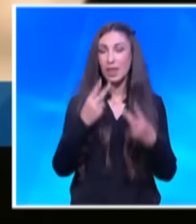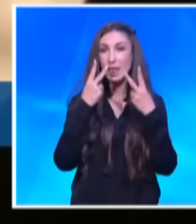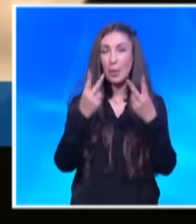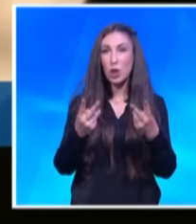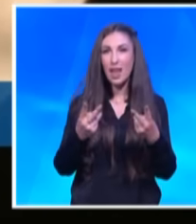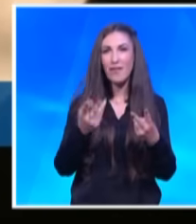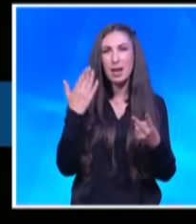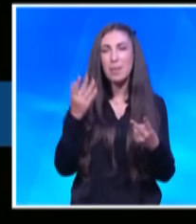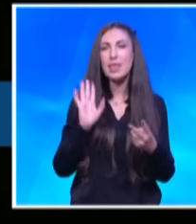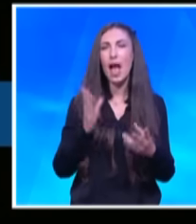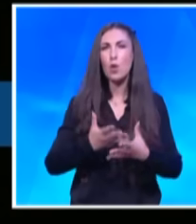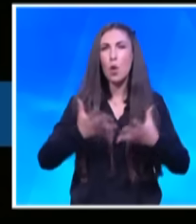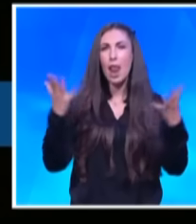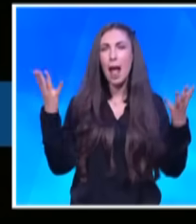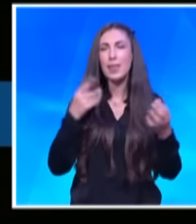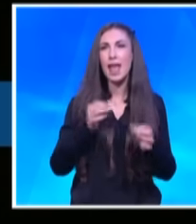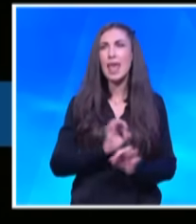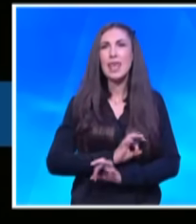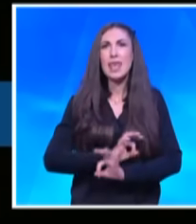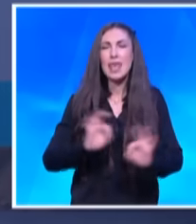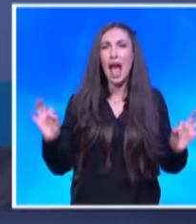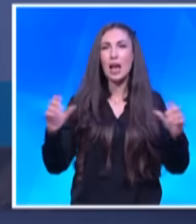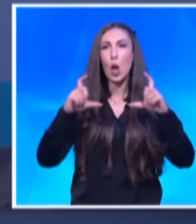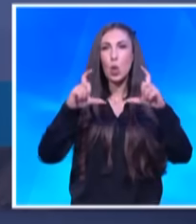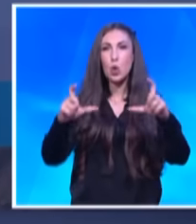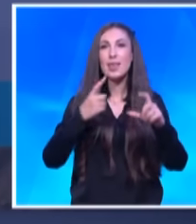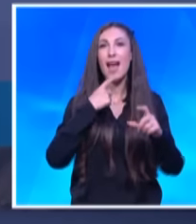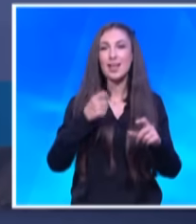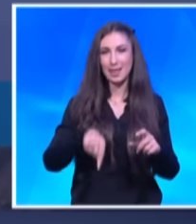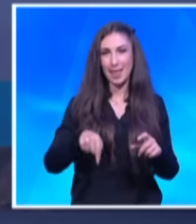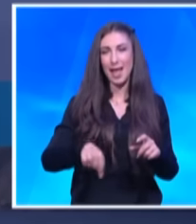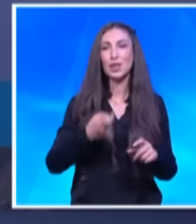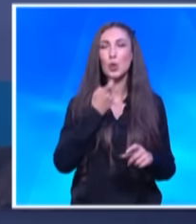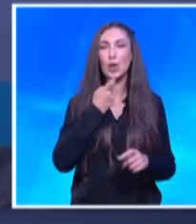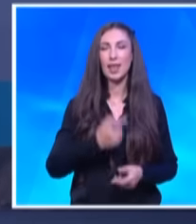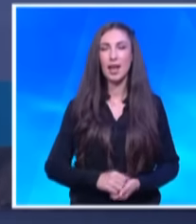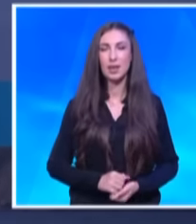Наблюдавахме най-голямата и най-ярка луна за годината.